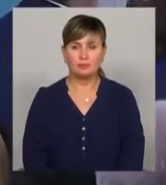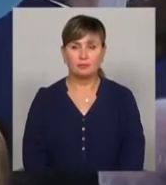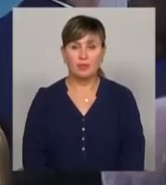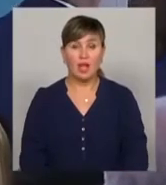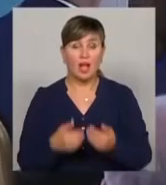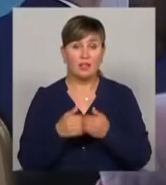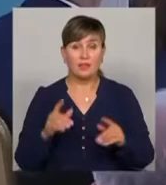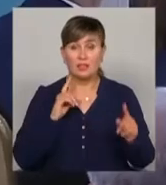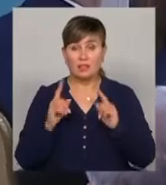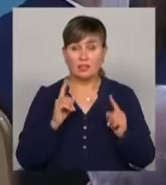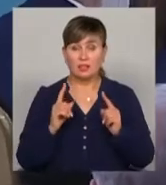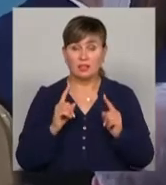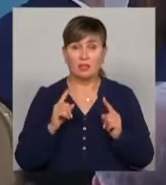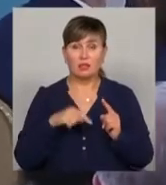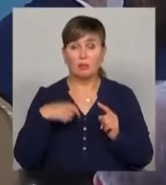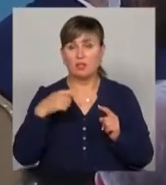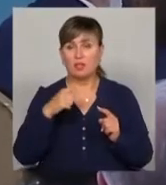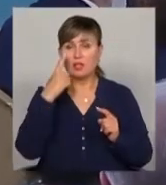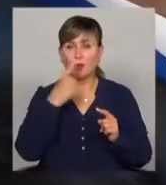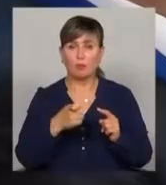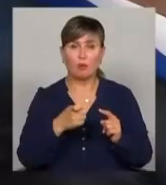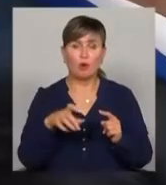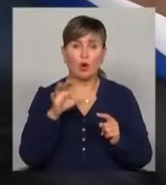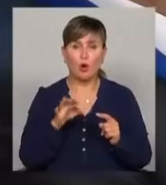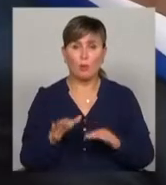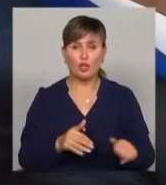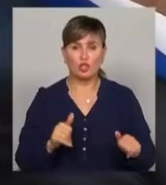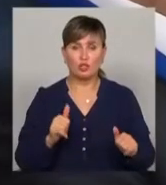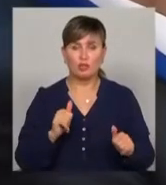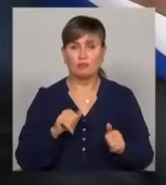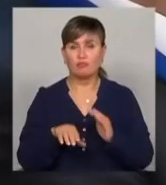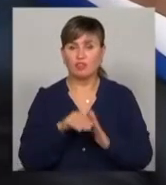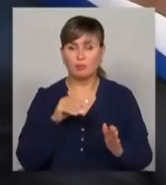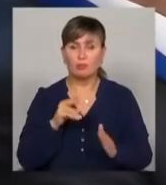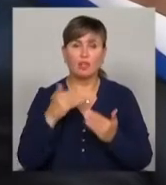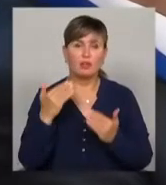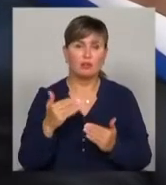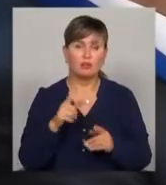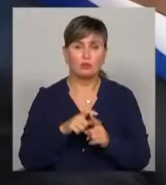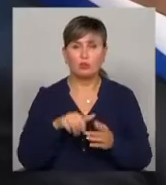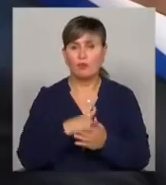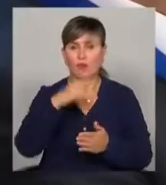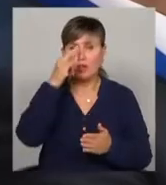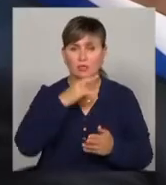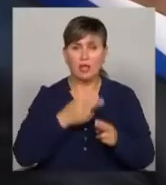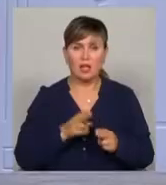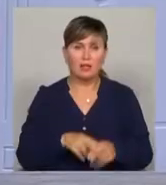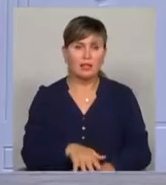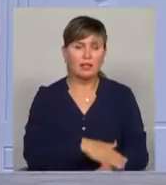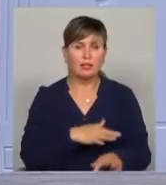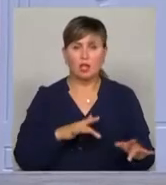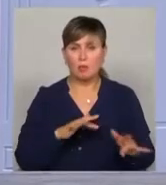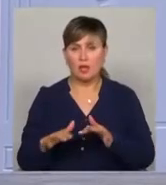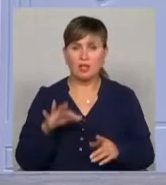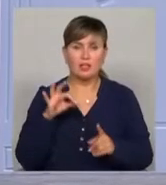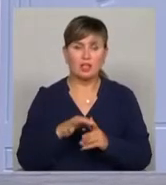Открывая заседание Курултая, президент напомнил о прошедшем референдуме. По его словам, создание нового Казахстана – это весьма длительный процесс.